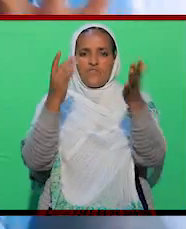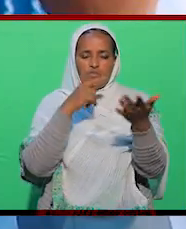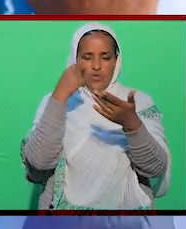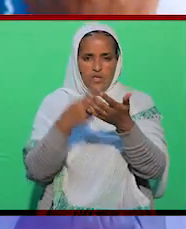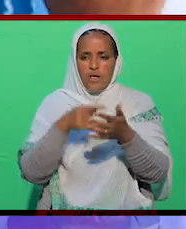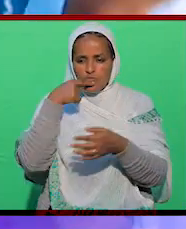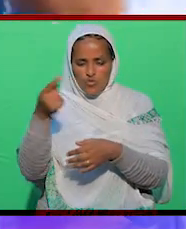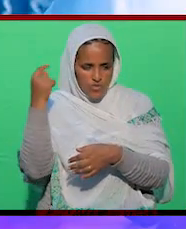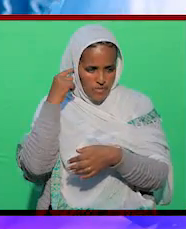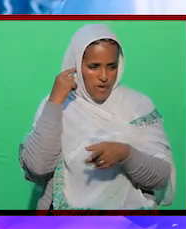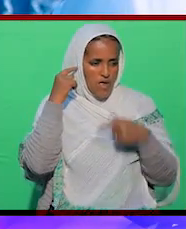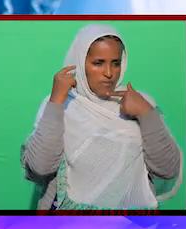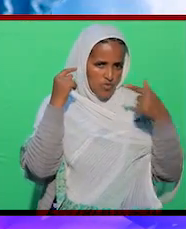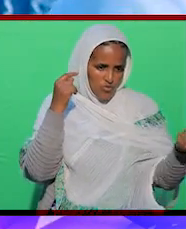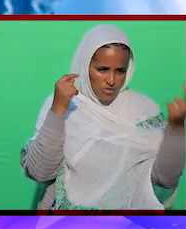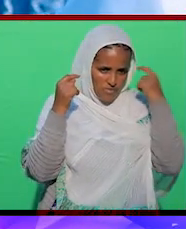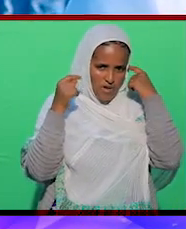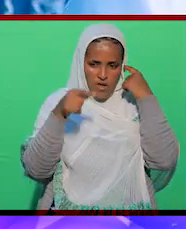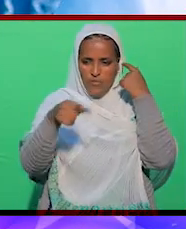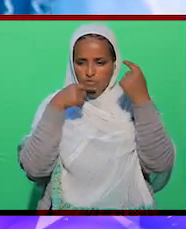ነገር ክፍት ነው።